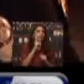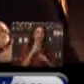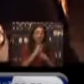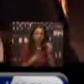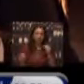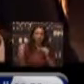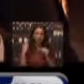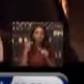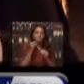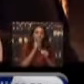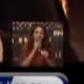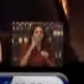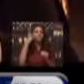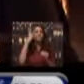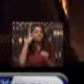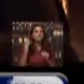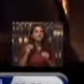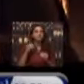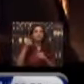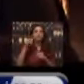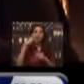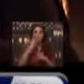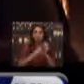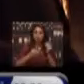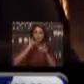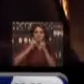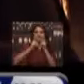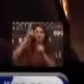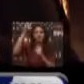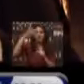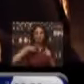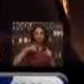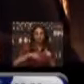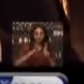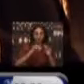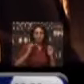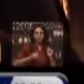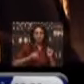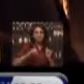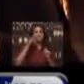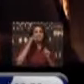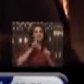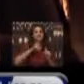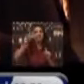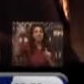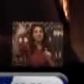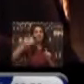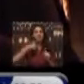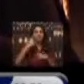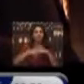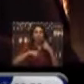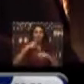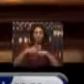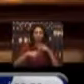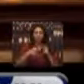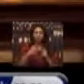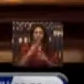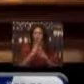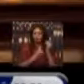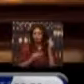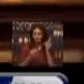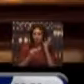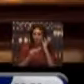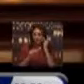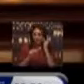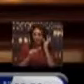ورغم ان انا بعيد عنهم دلوقتي، هم عايشين في امريكا وانا عايشة هنا، فاحنا على اتصال باستمرار. عند حضرتك اظن